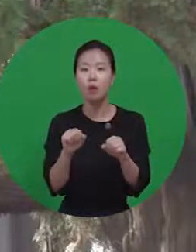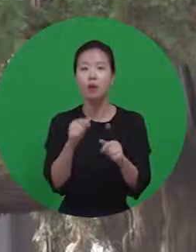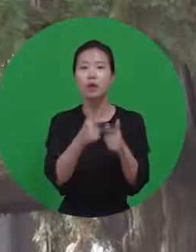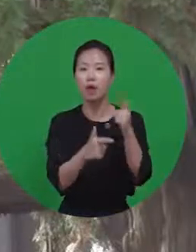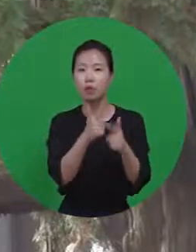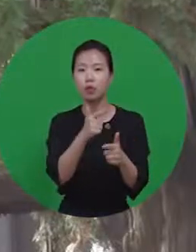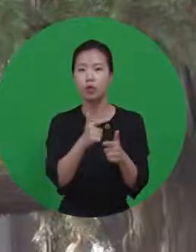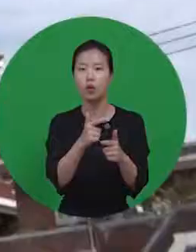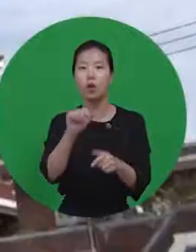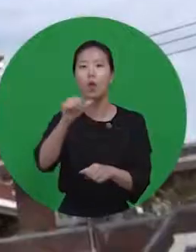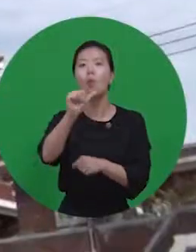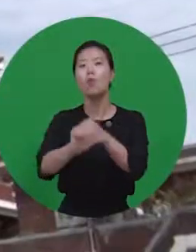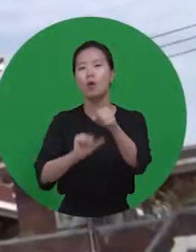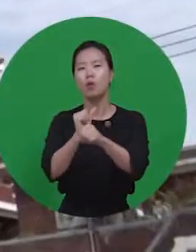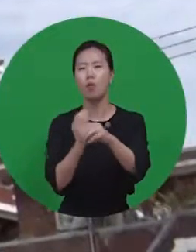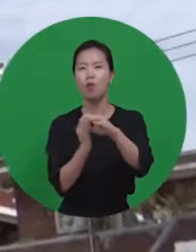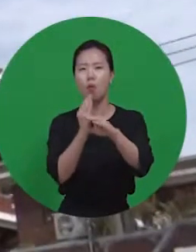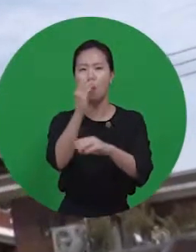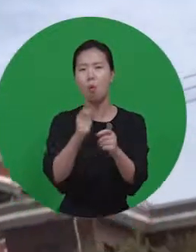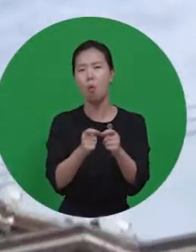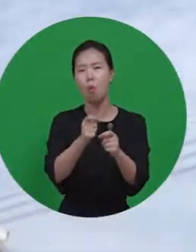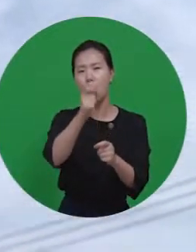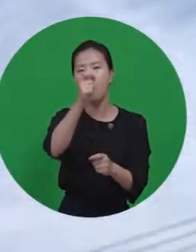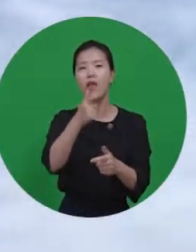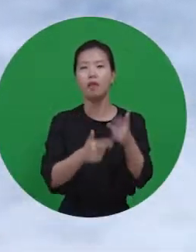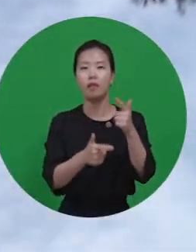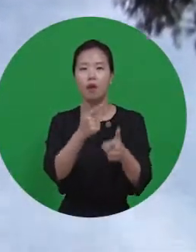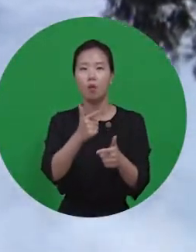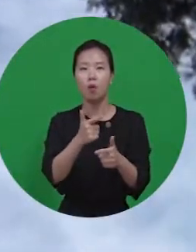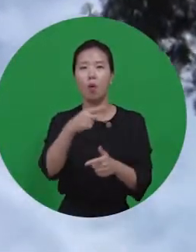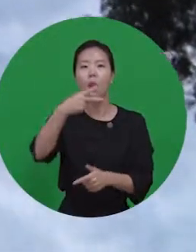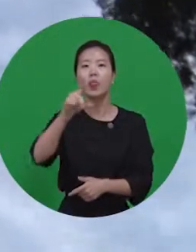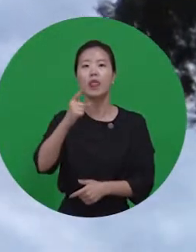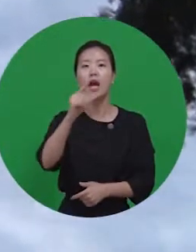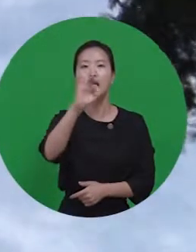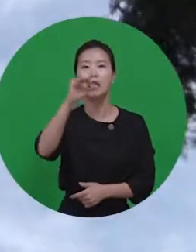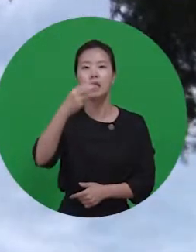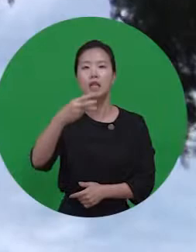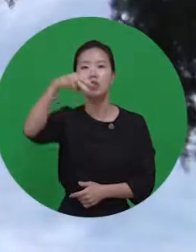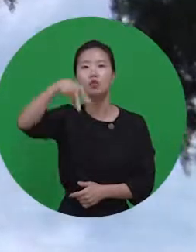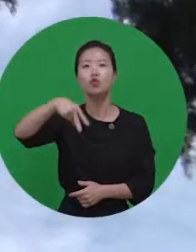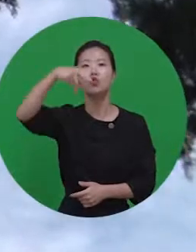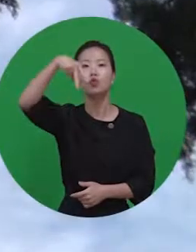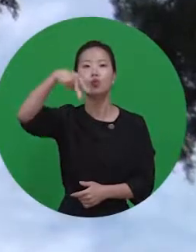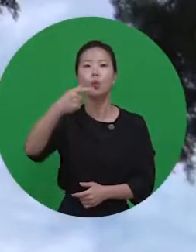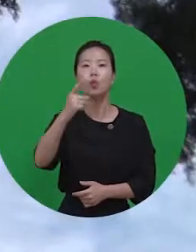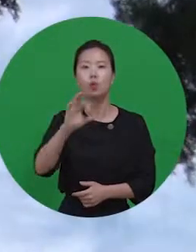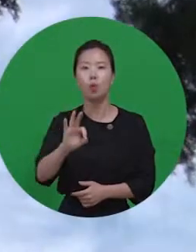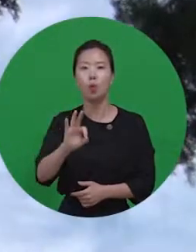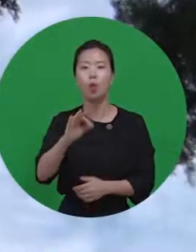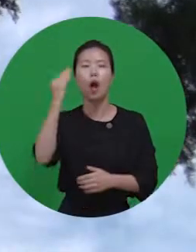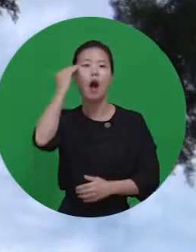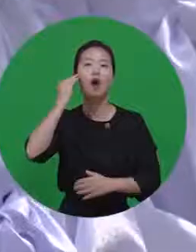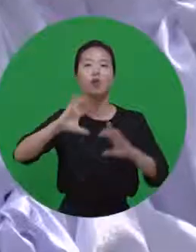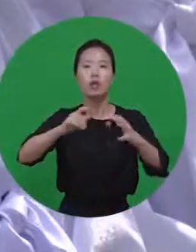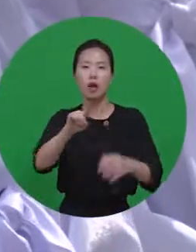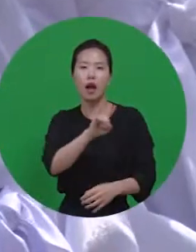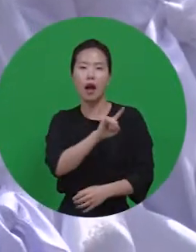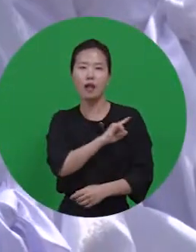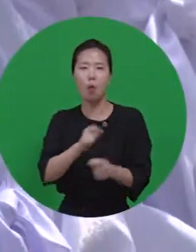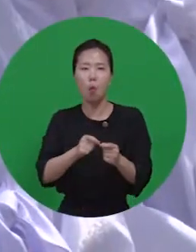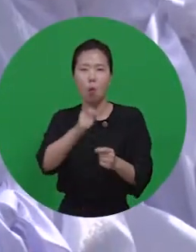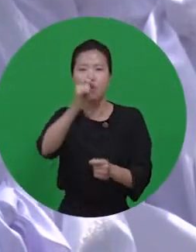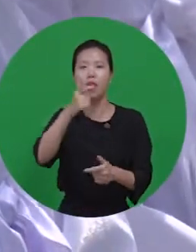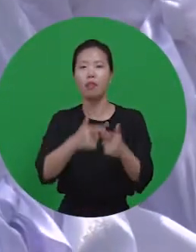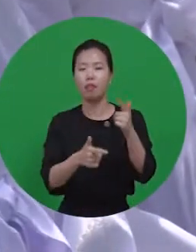있는 측백나무는 수령 500년이 넘은 고목으로 단일 수종으로는 국내 최고령으로 추정되는데요.